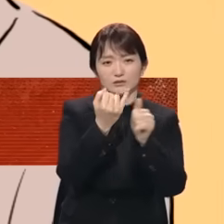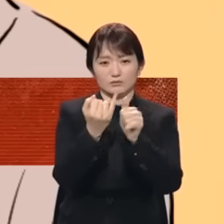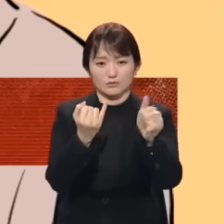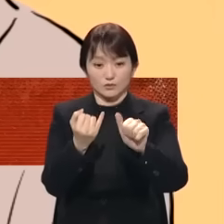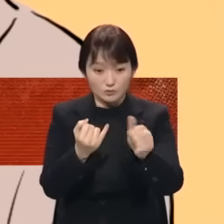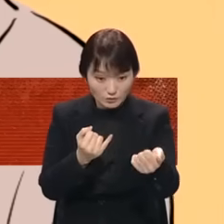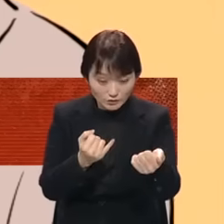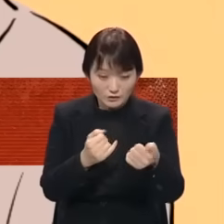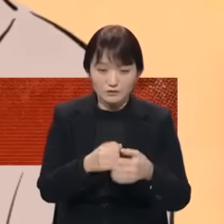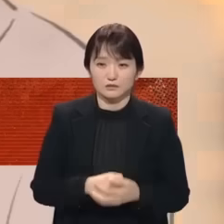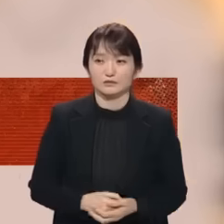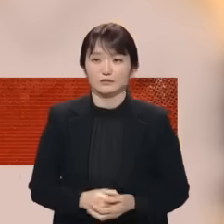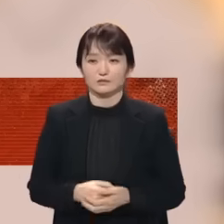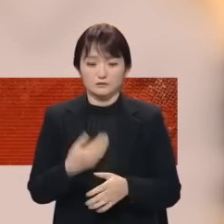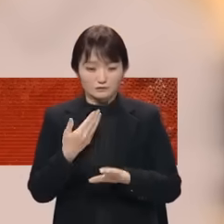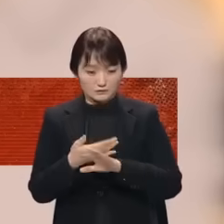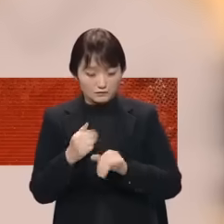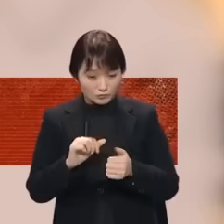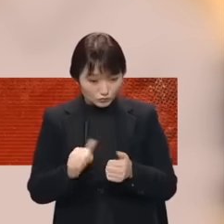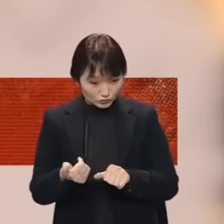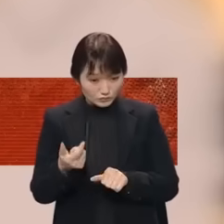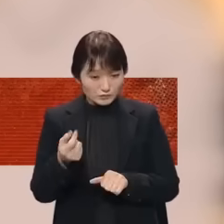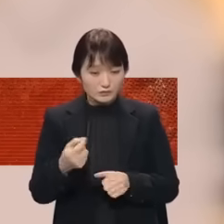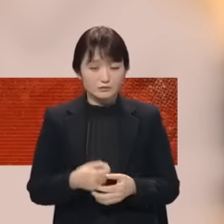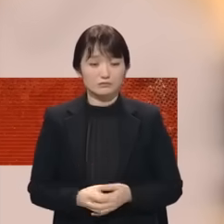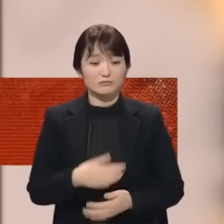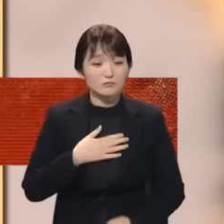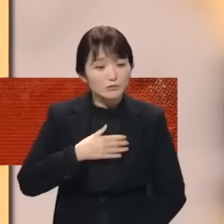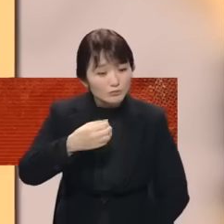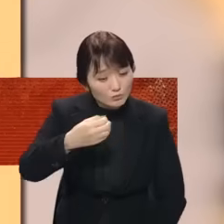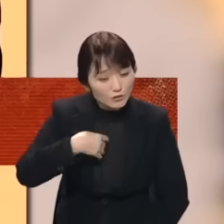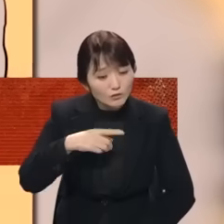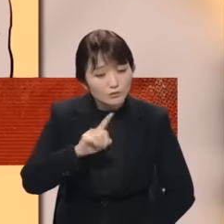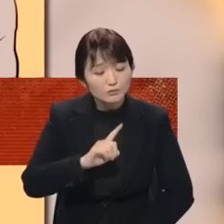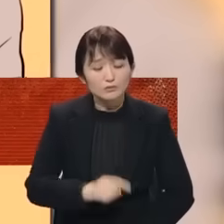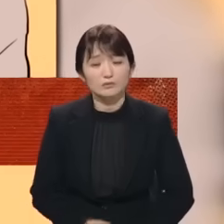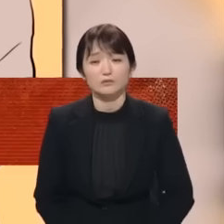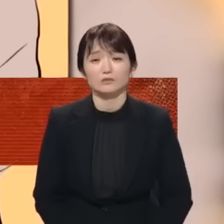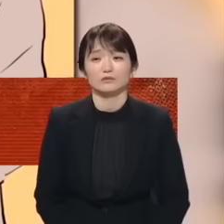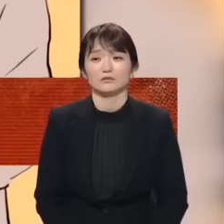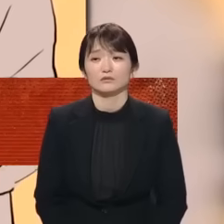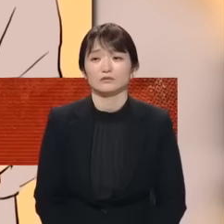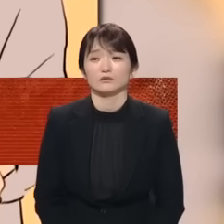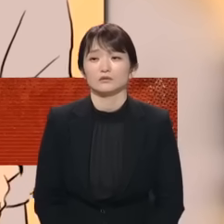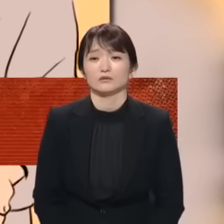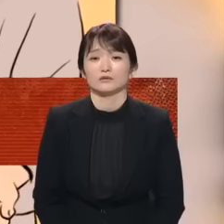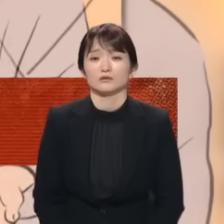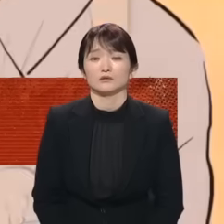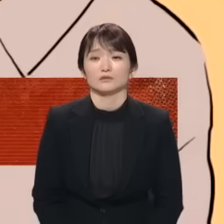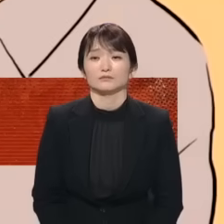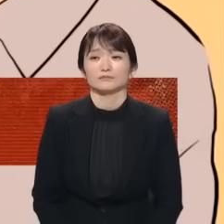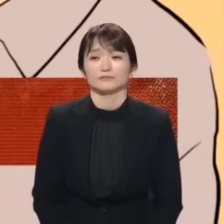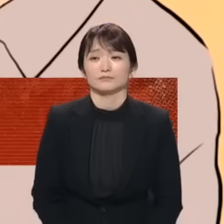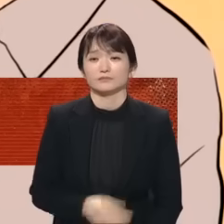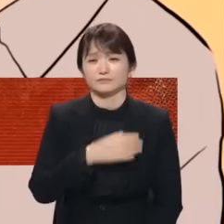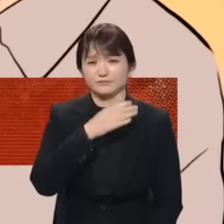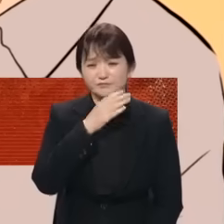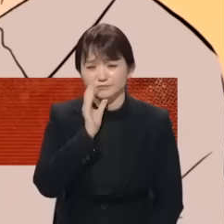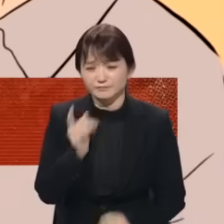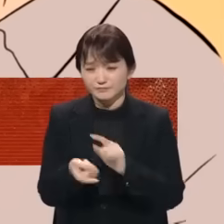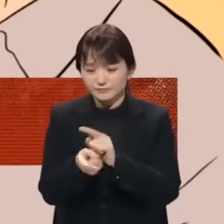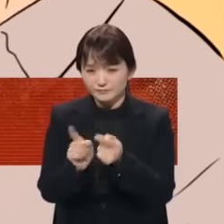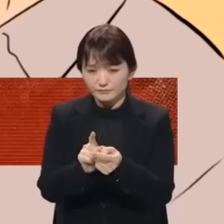그냥 사고 난 것처럼 그렇게 왜 그런 얘기를 나한테 하냐 뭐 이런 식으로 댓글를 했고요 정말 나이 들어서 서로